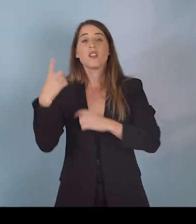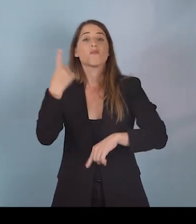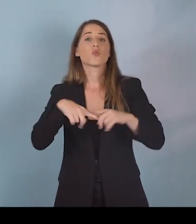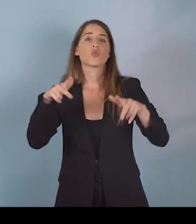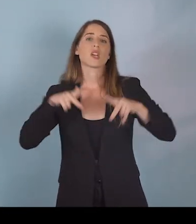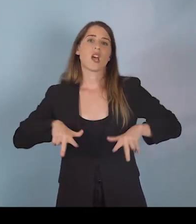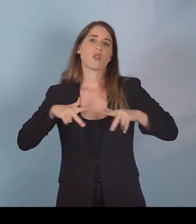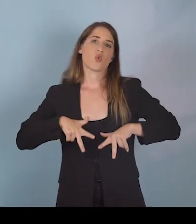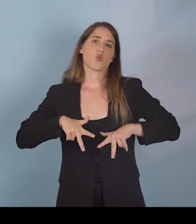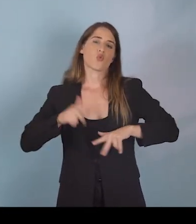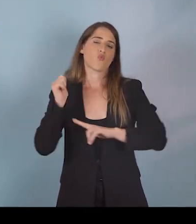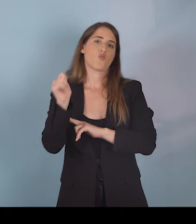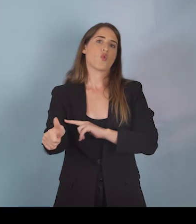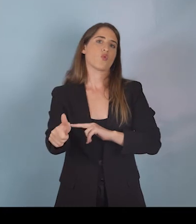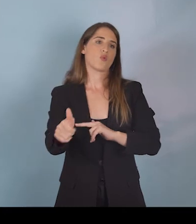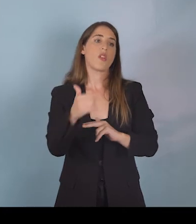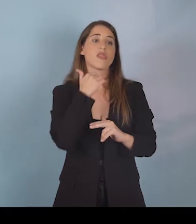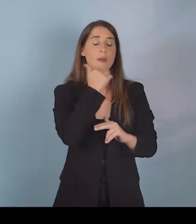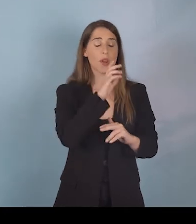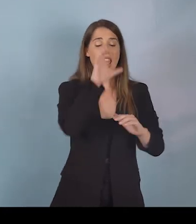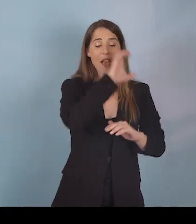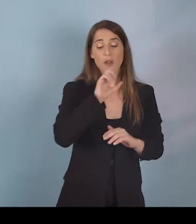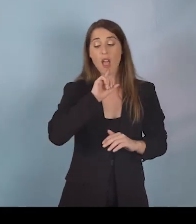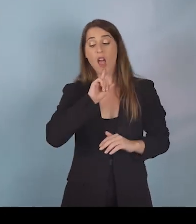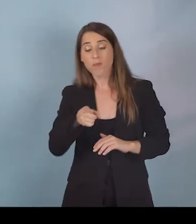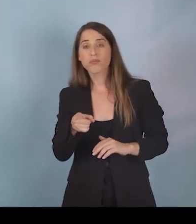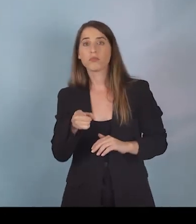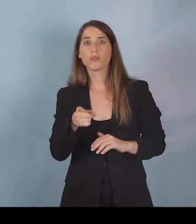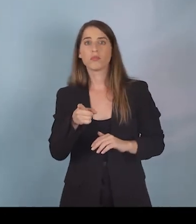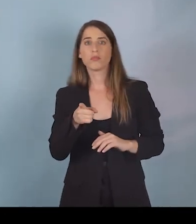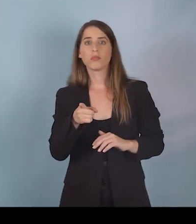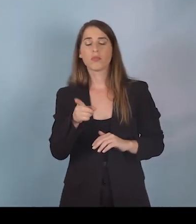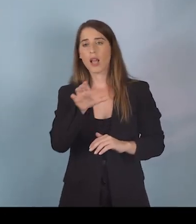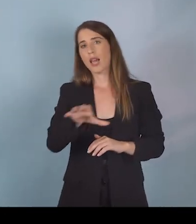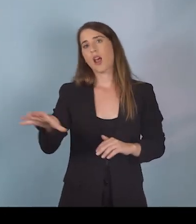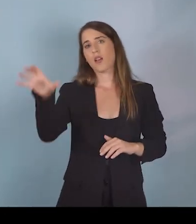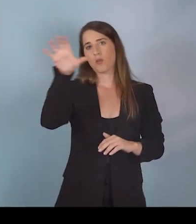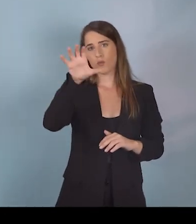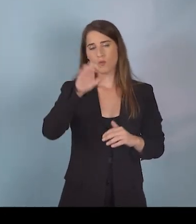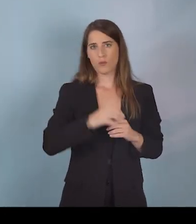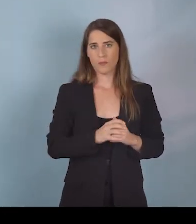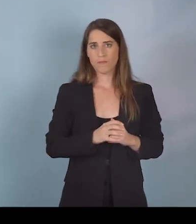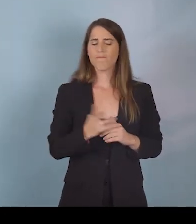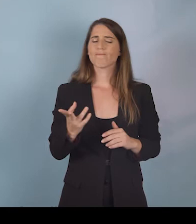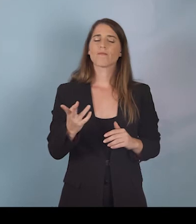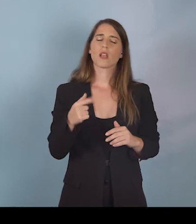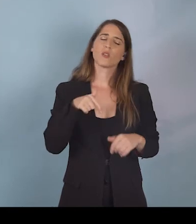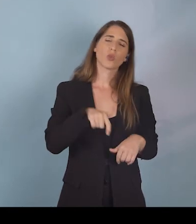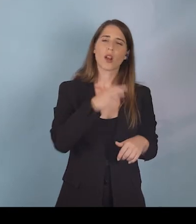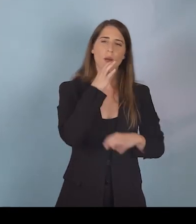Ευρωπαϊκή Ένωση την αρμοδιότητα να αναγκάσει τα κράτη-μέλη να κάνουν κάτι ή να μην κάνουν κάτι, να απαγορεύσει.